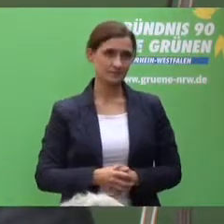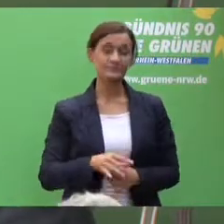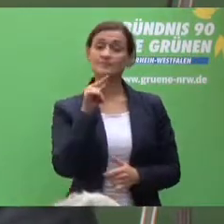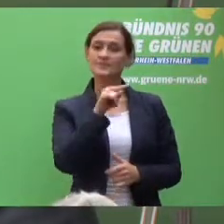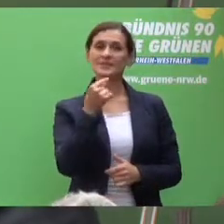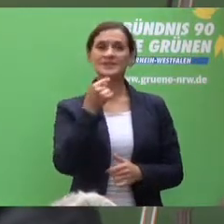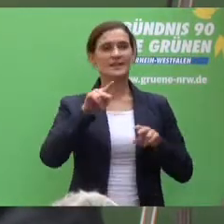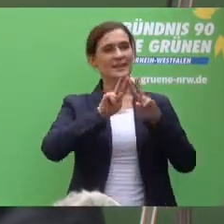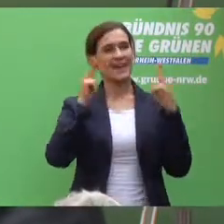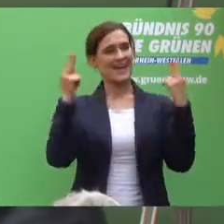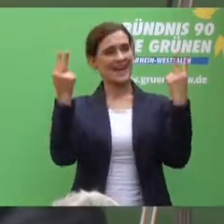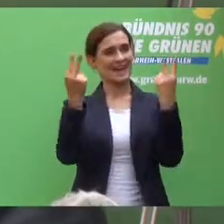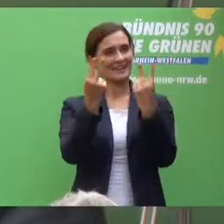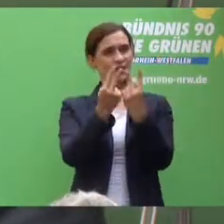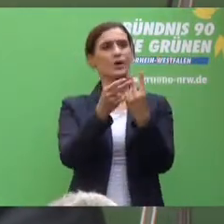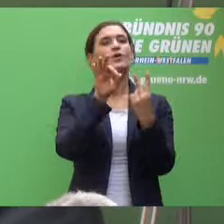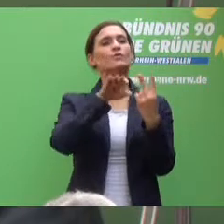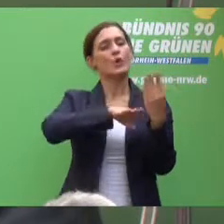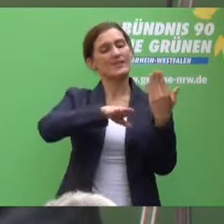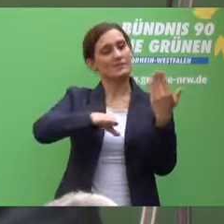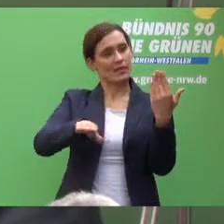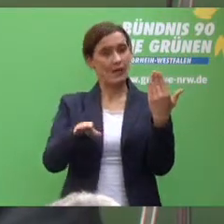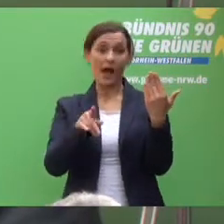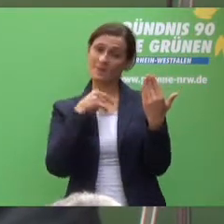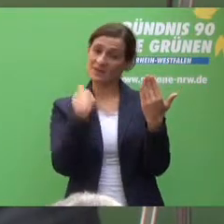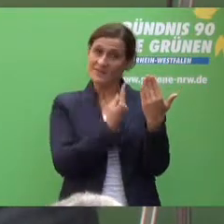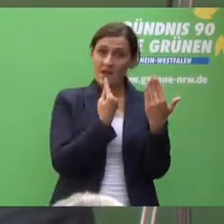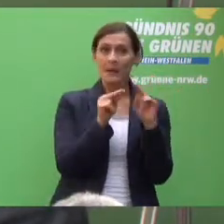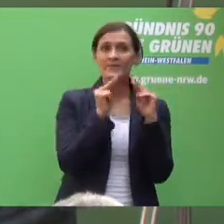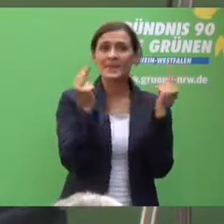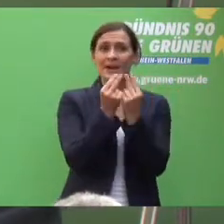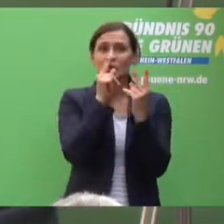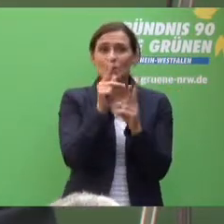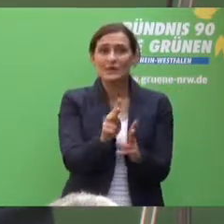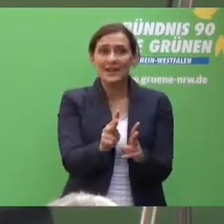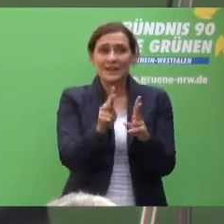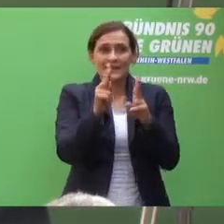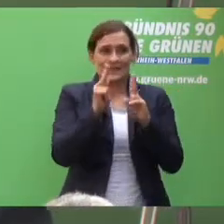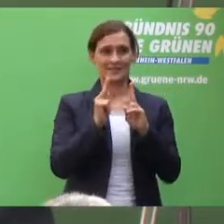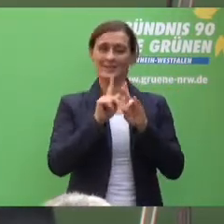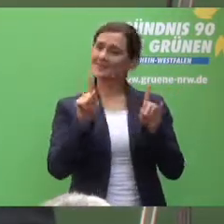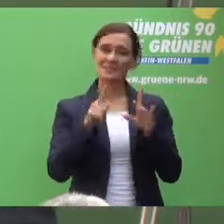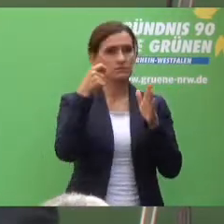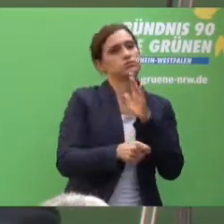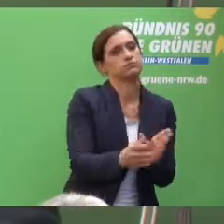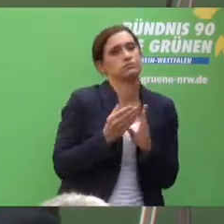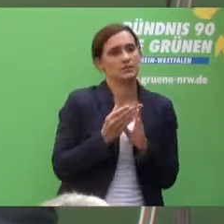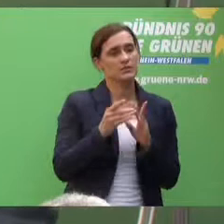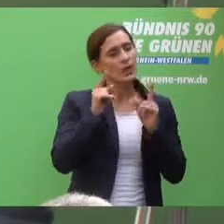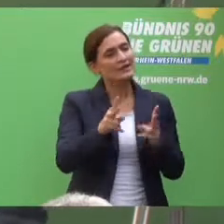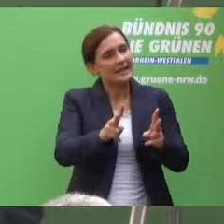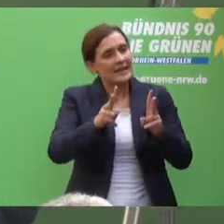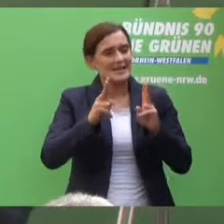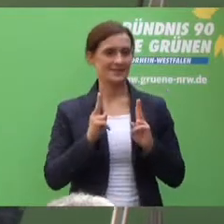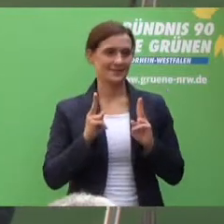die Erde von unseren Kindern nur geborgt. Und genau da steckt eben unser Begriff